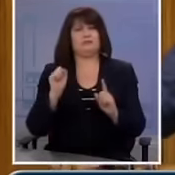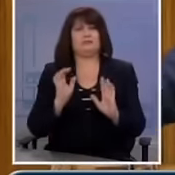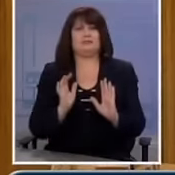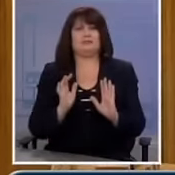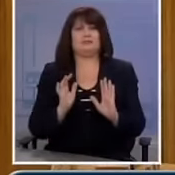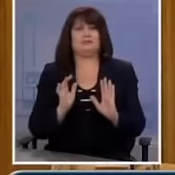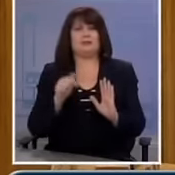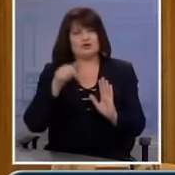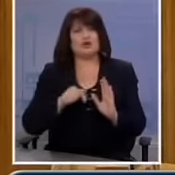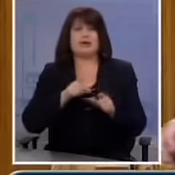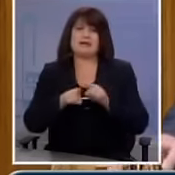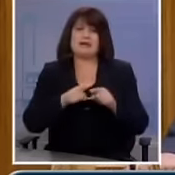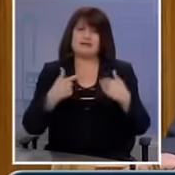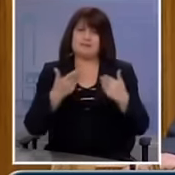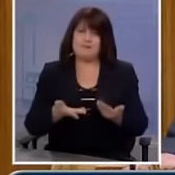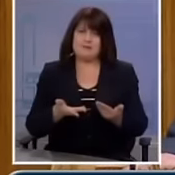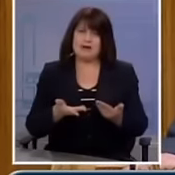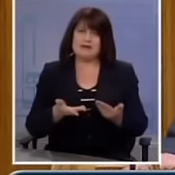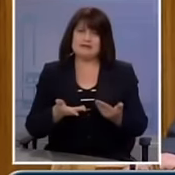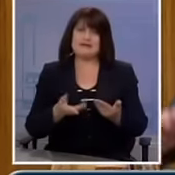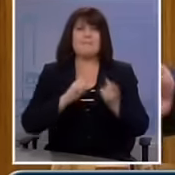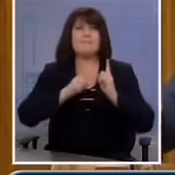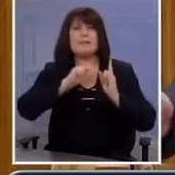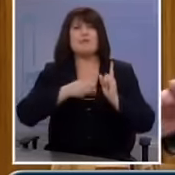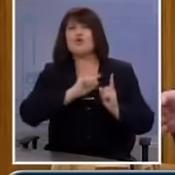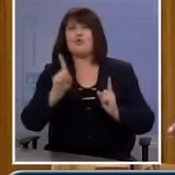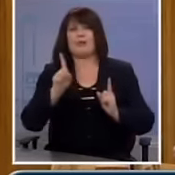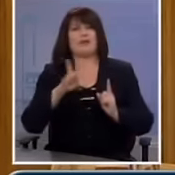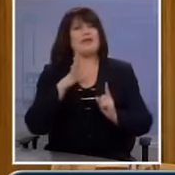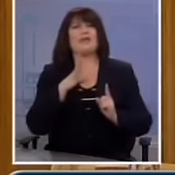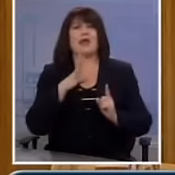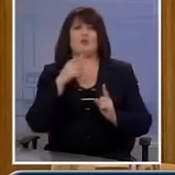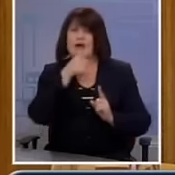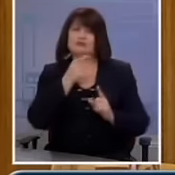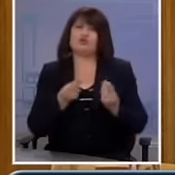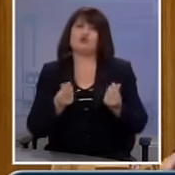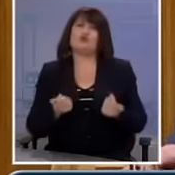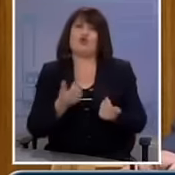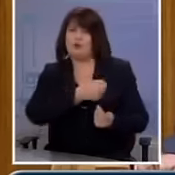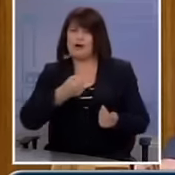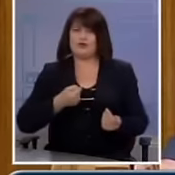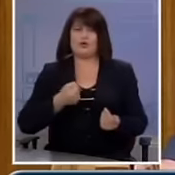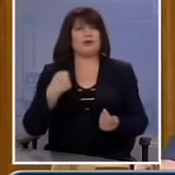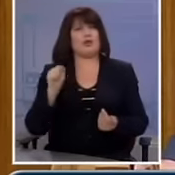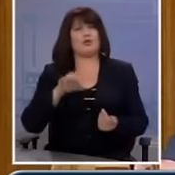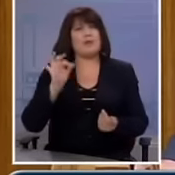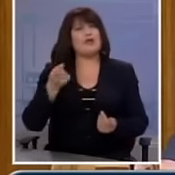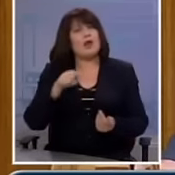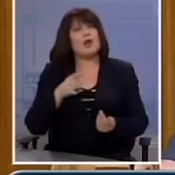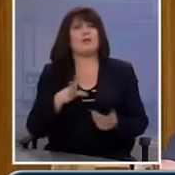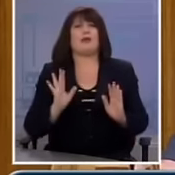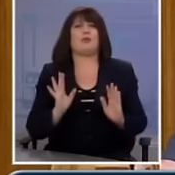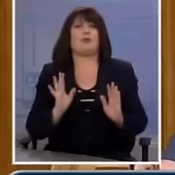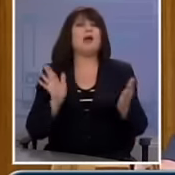προκειμένου σε ό,τι μας αφορά, μη μνημονιακές και αντίθετες με τη στρατηγική της λιτότητας επιλογές για